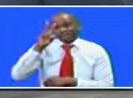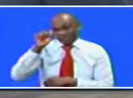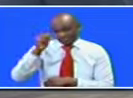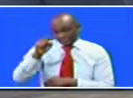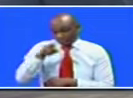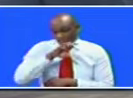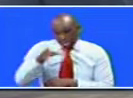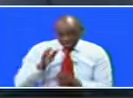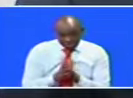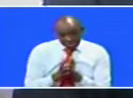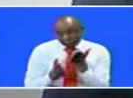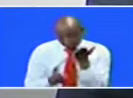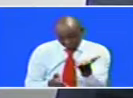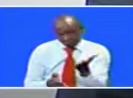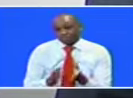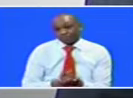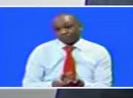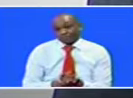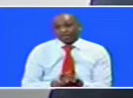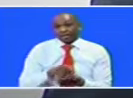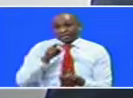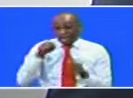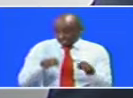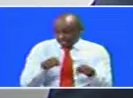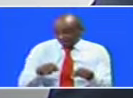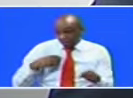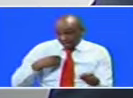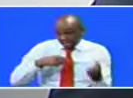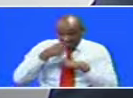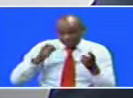ya Elgeyo Marakwet, ambako hivi sasa shughuli ya kuhesabu kura bila shaka.